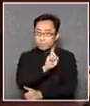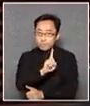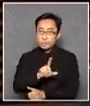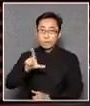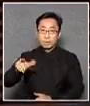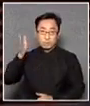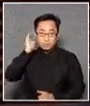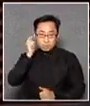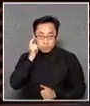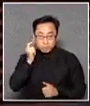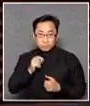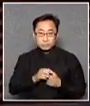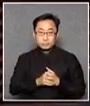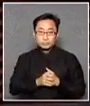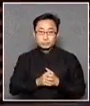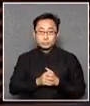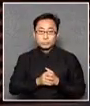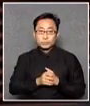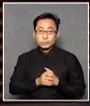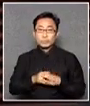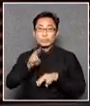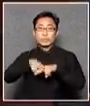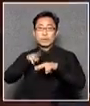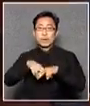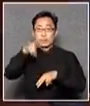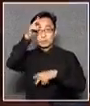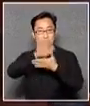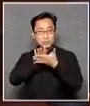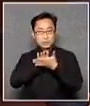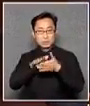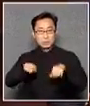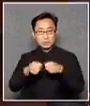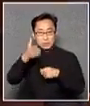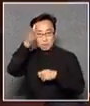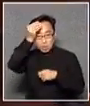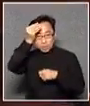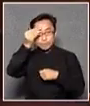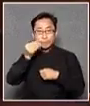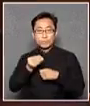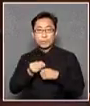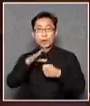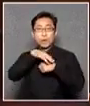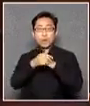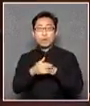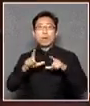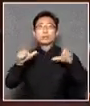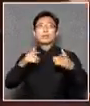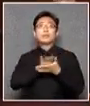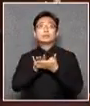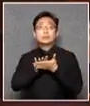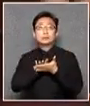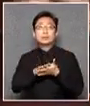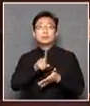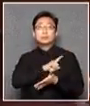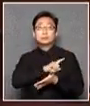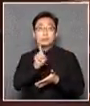生，你知唔知啊？啊，中國嘅政治哲學，古人話：國之大事，為治以用。治